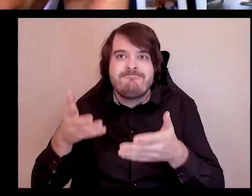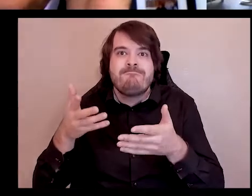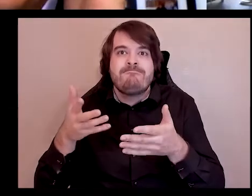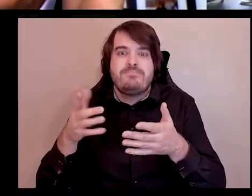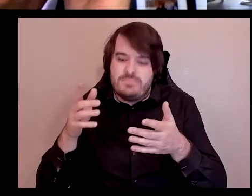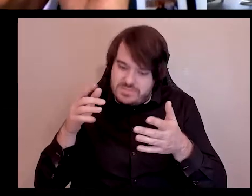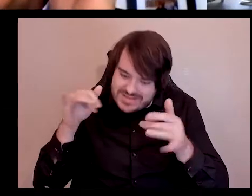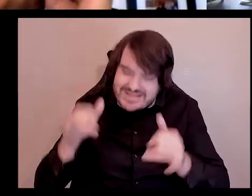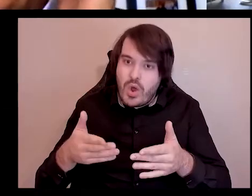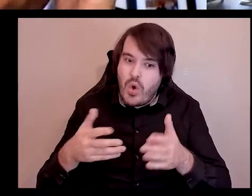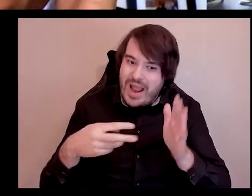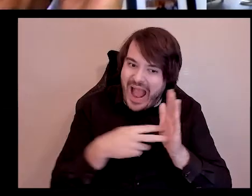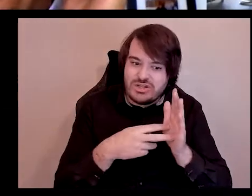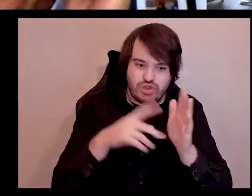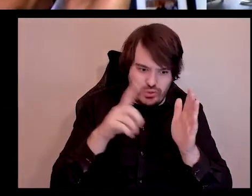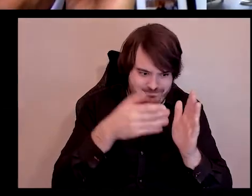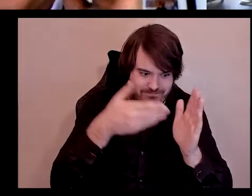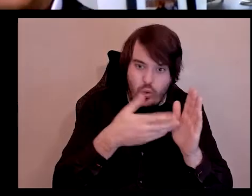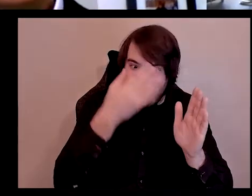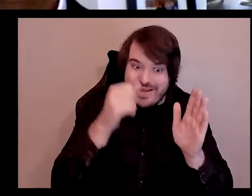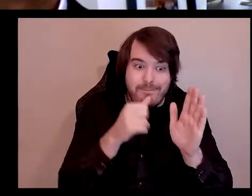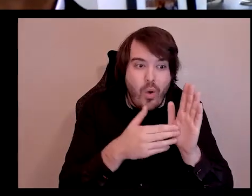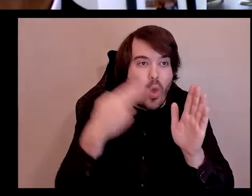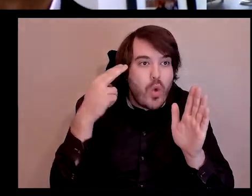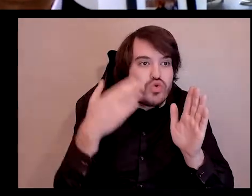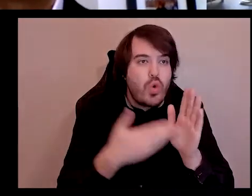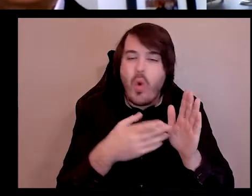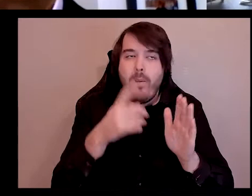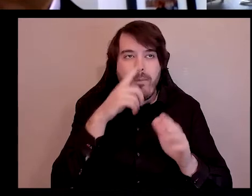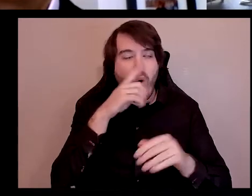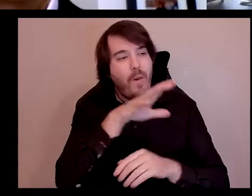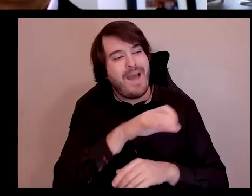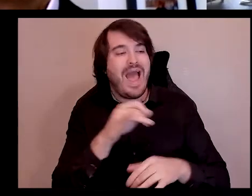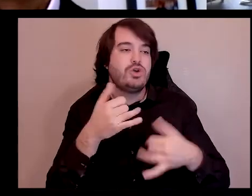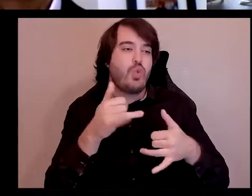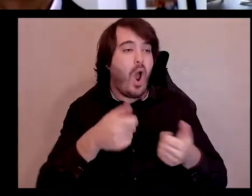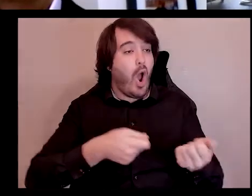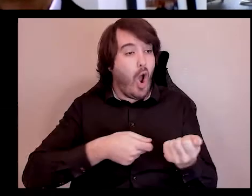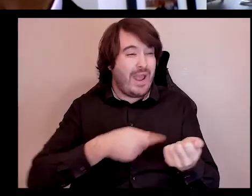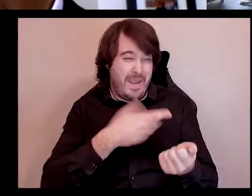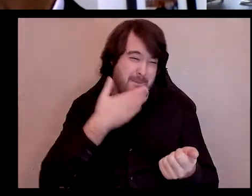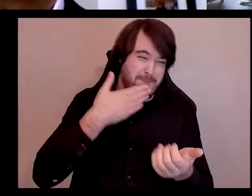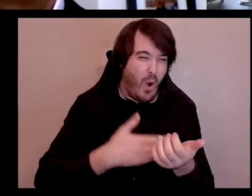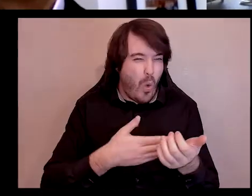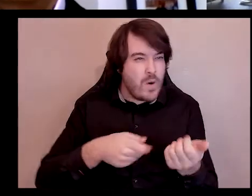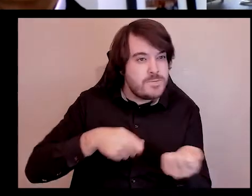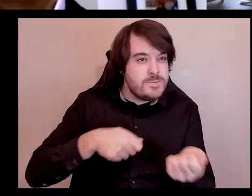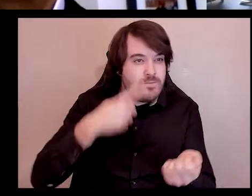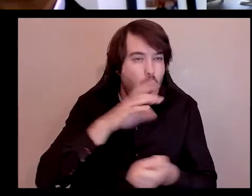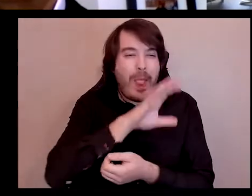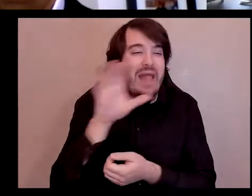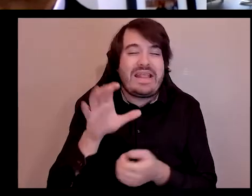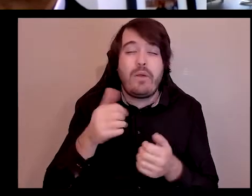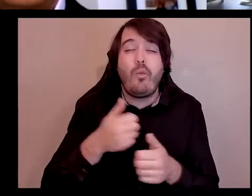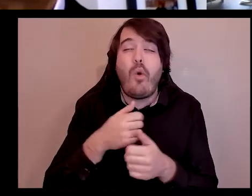dire plus fort? Mon appareil. Voulez-vous le répéter, s'il vous plaît, pour favoriser un ancrage? Parce que les gens oublient cette notion-là. Je